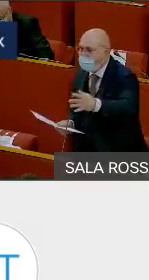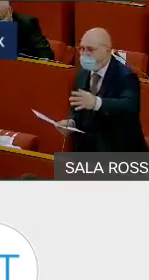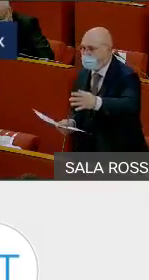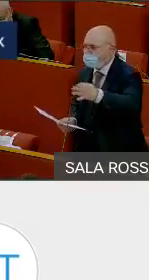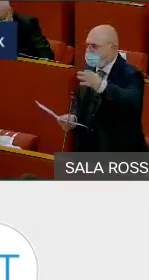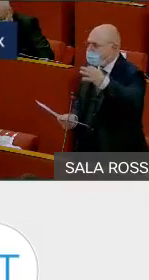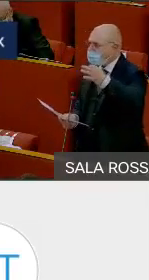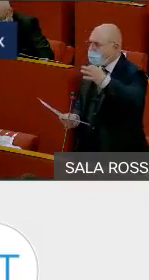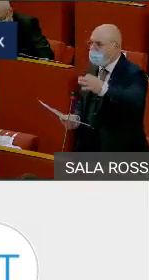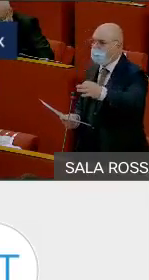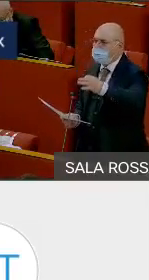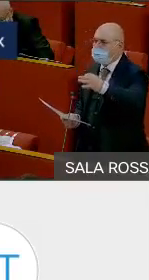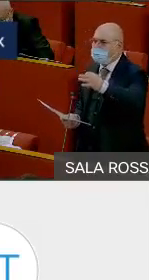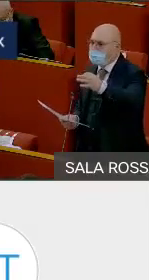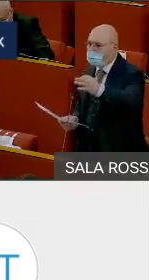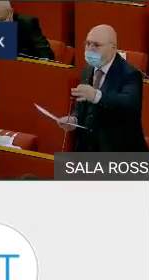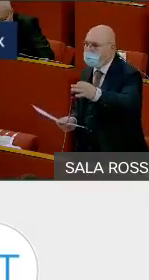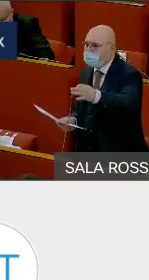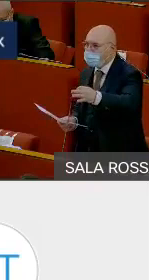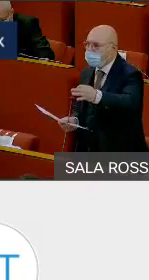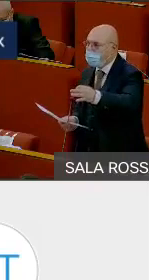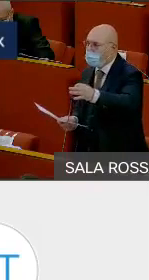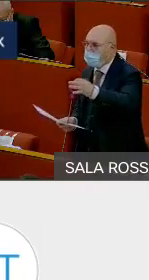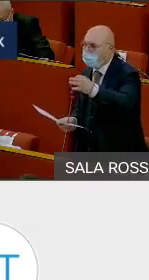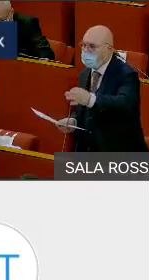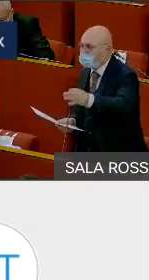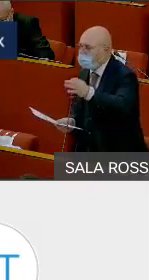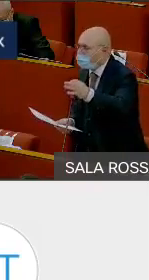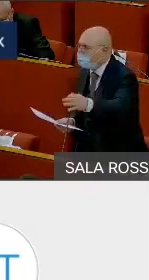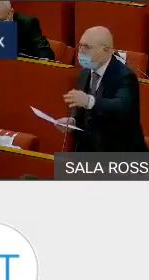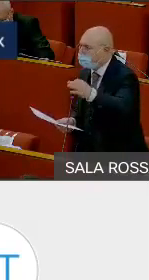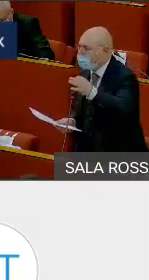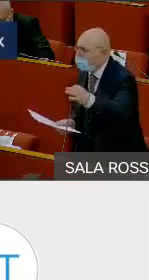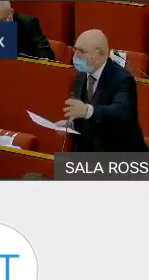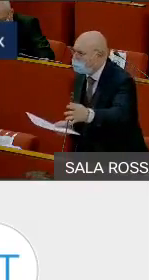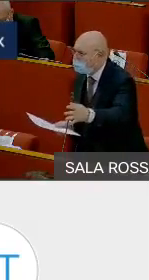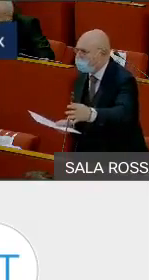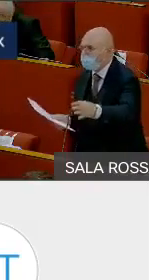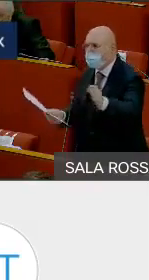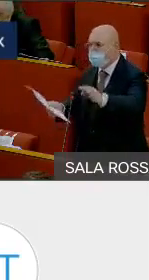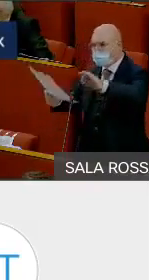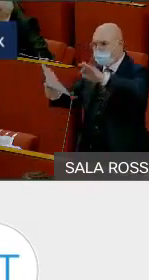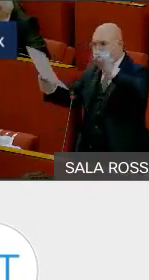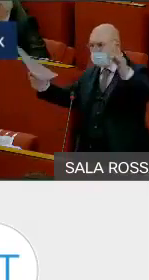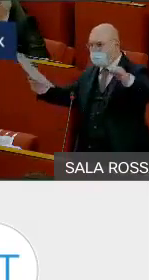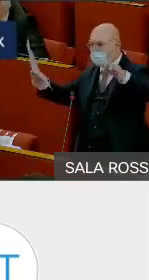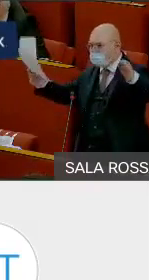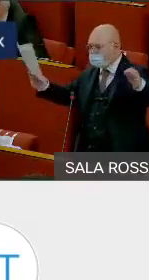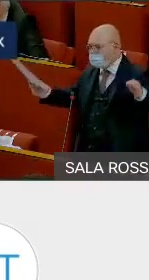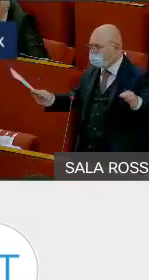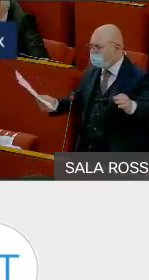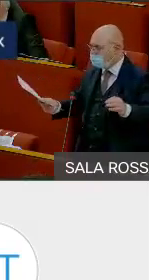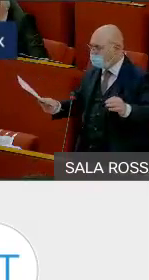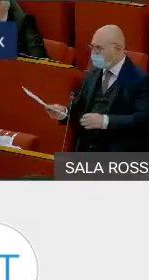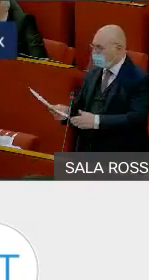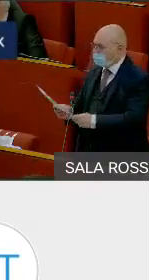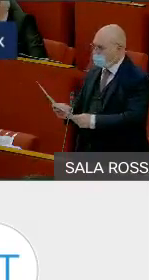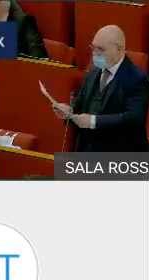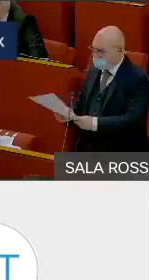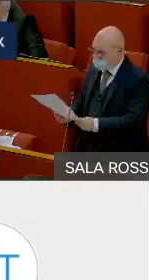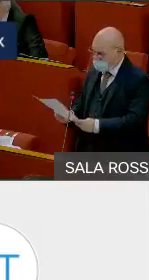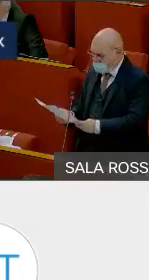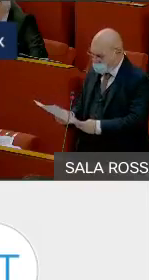la richiesta per rendere possibile l'edificazione residenziale in un lotto con tutte le caratteristiche che c'erano